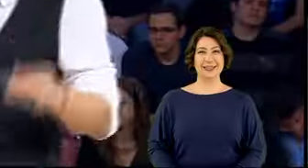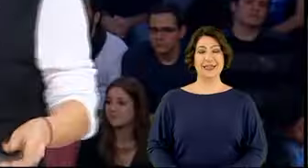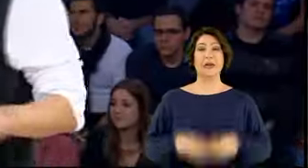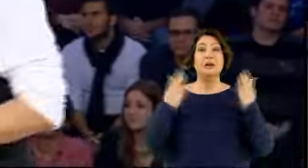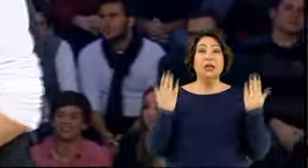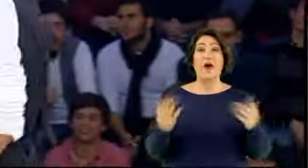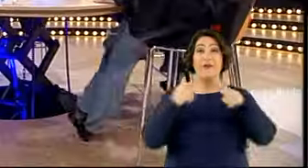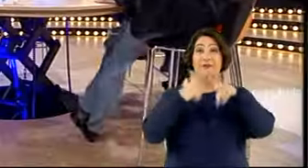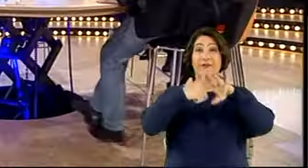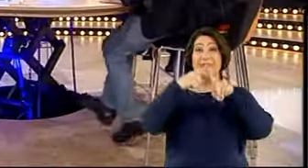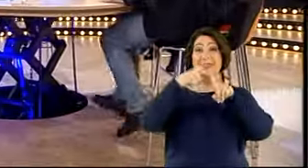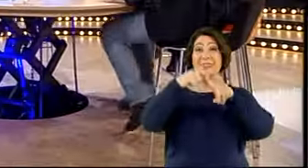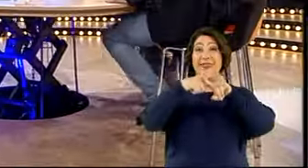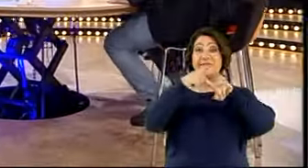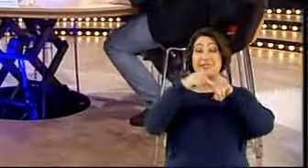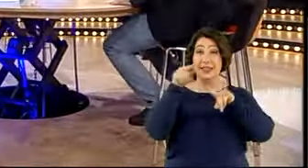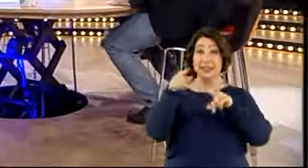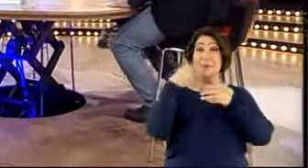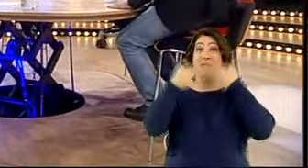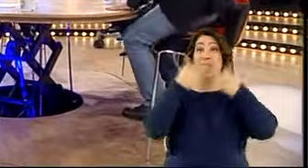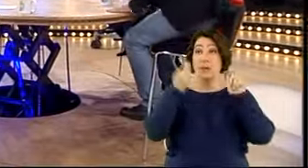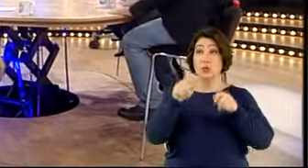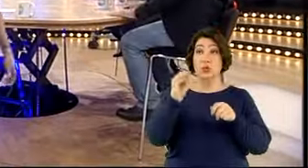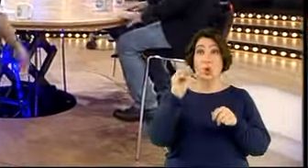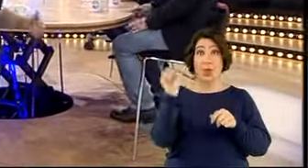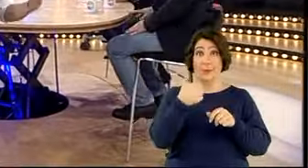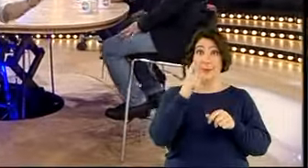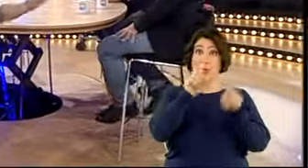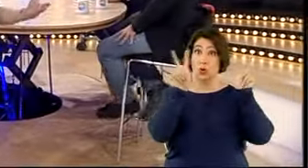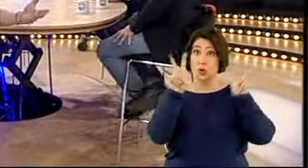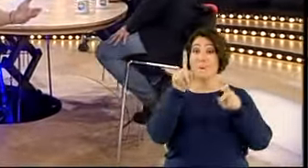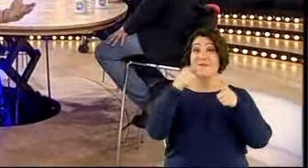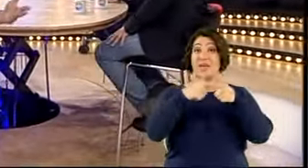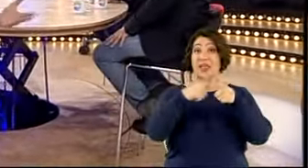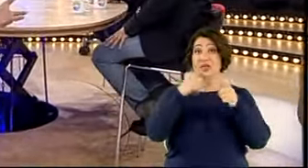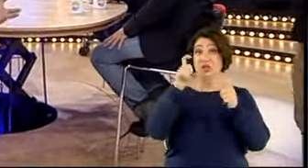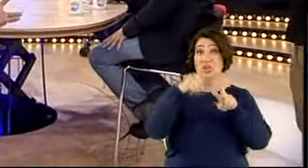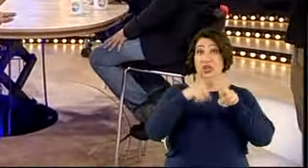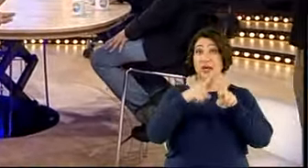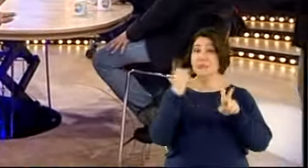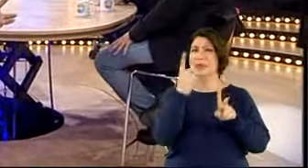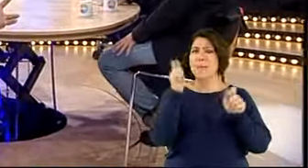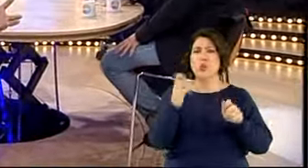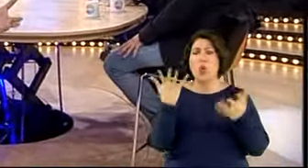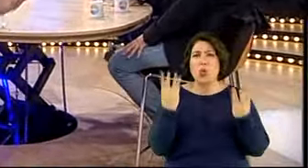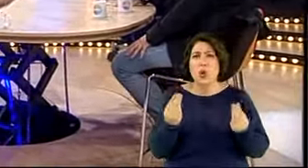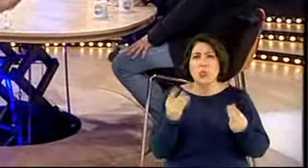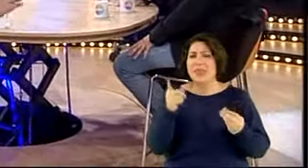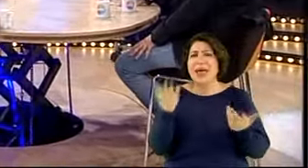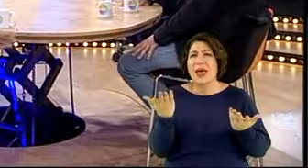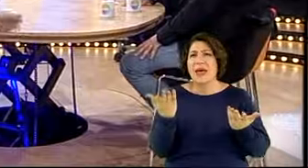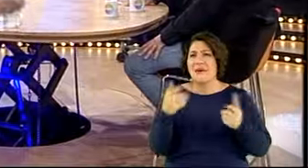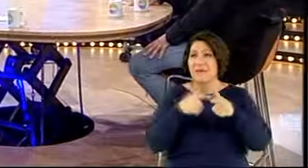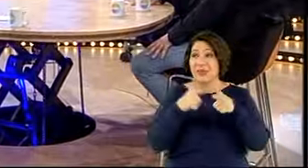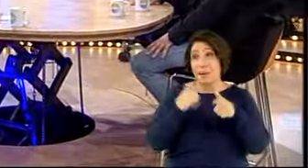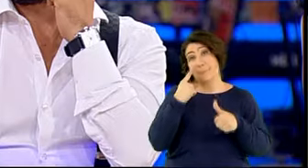Ya Fettah Can'la ilgili bir belgesel yapmıştınız. Bu önemli bir konu. Bir adam Fettah Can sayesinde ne yapıyor? Bir şey oluyor. Neydi o?